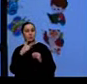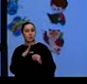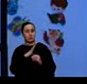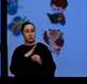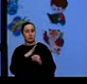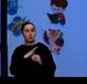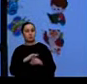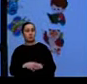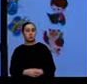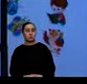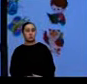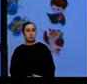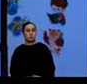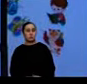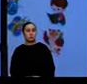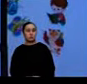gapirilgan.